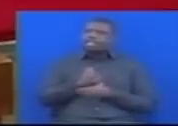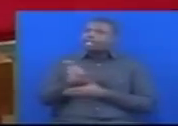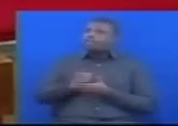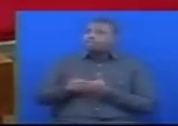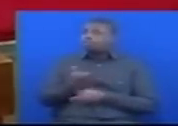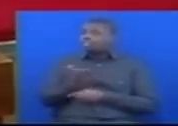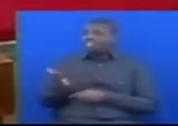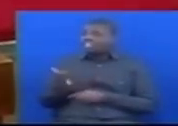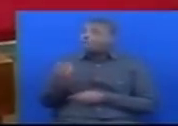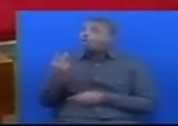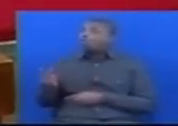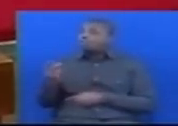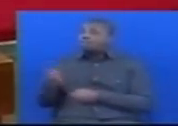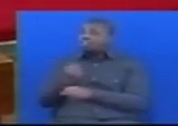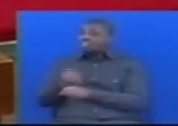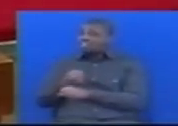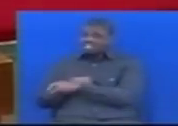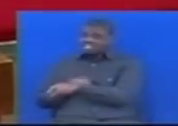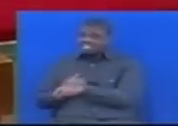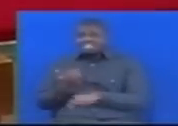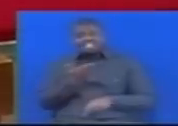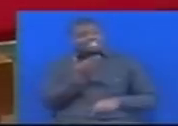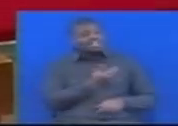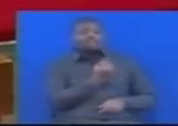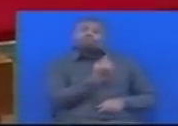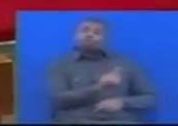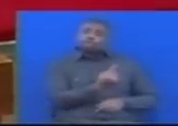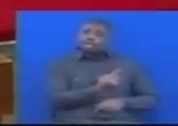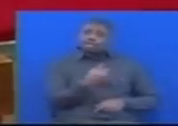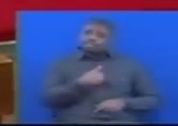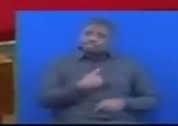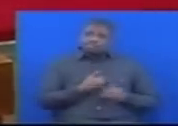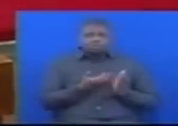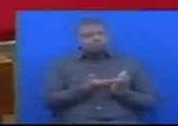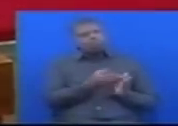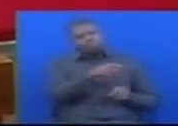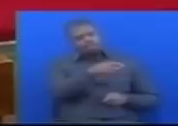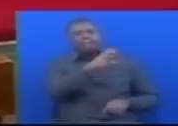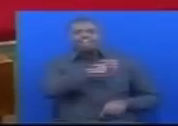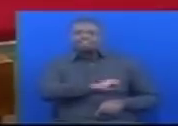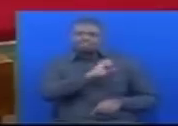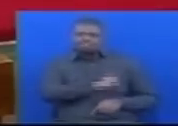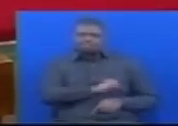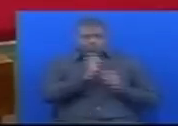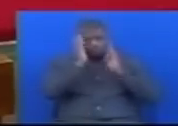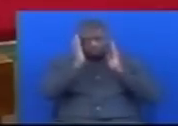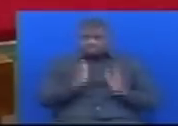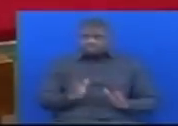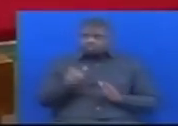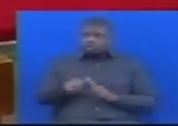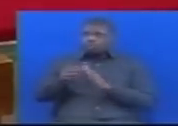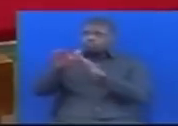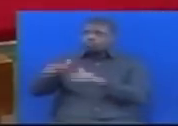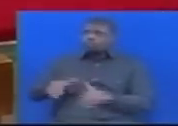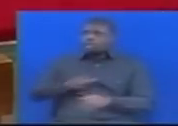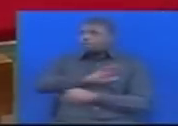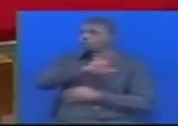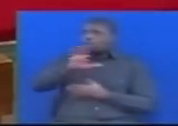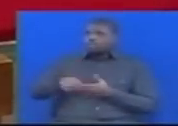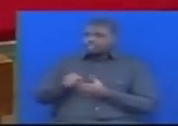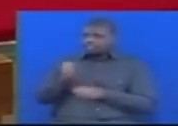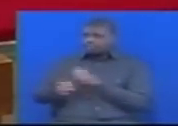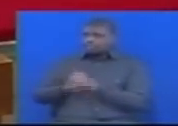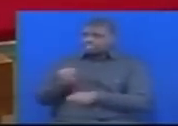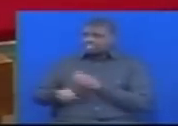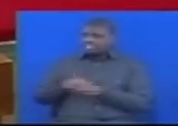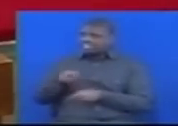na watumishi wawili na nyingine tuliwahi kukuta ina mmoja. Mimi ni muombe tu awe mvumilivu na waheshimiwa wabunge wote, kwa sababu zoezi